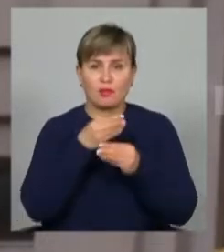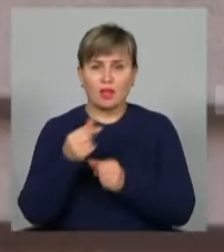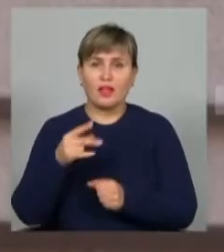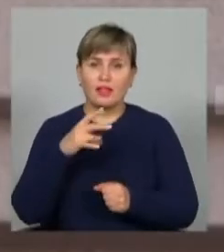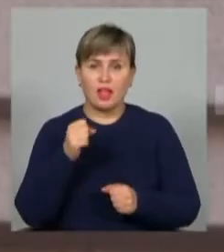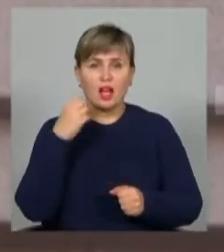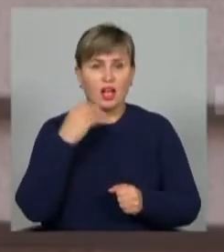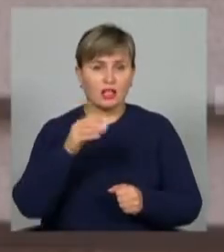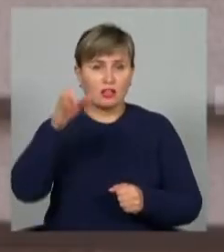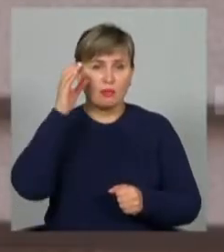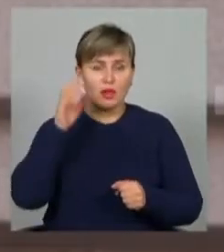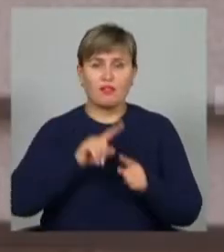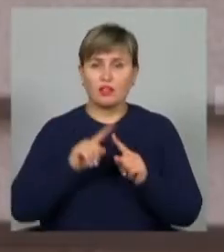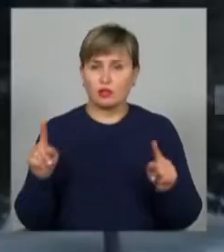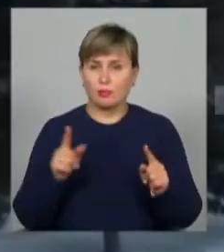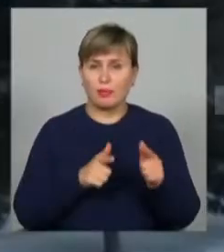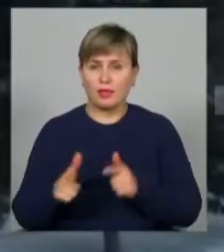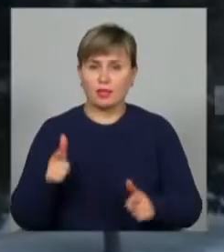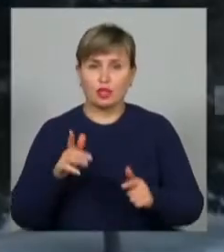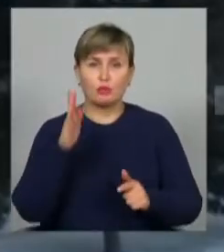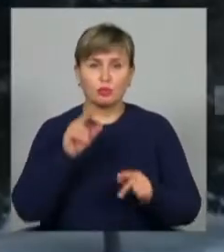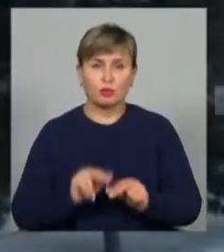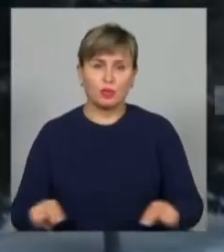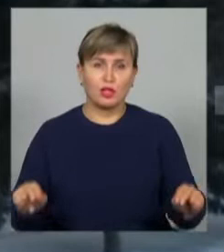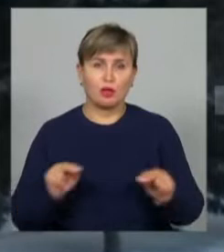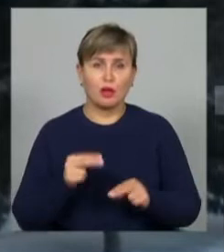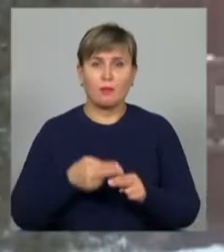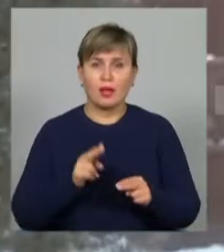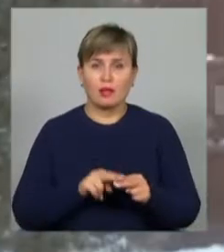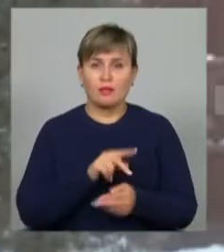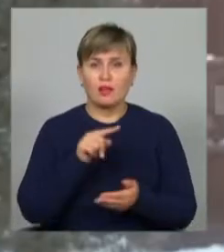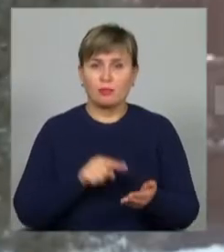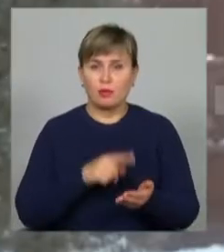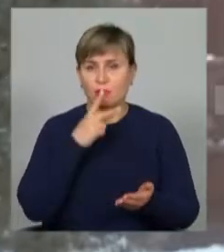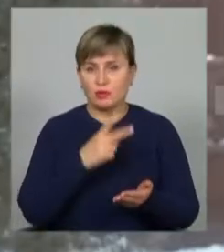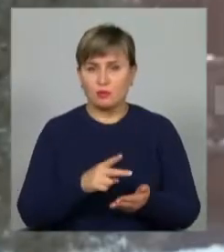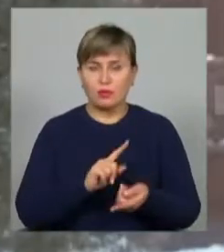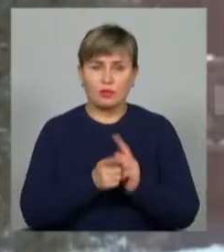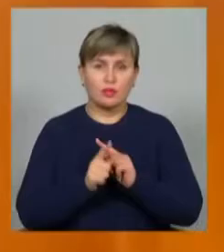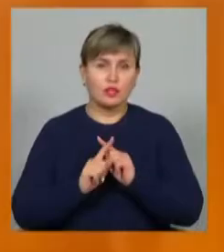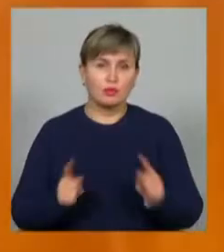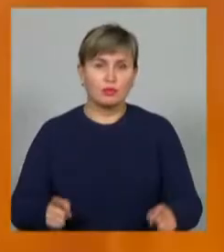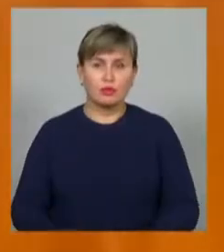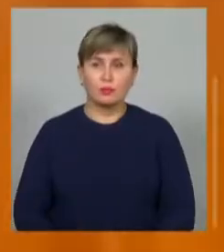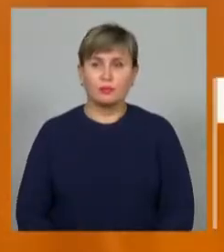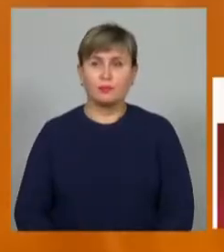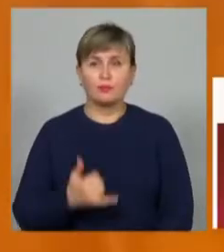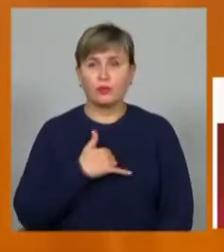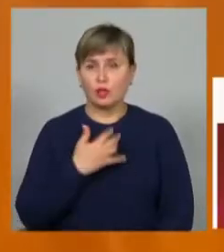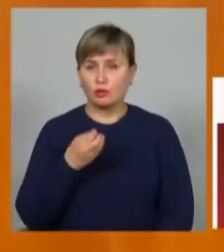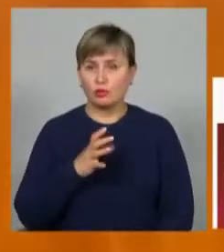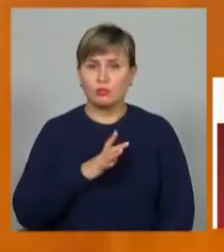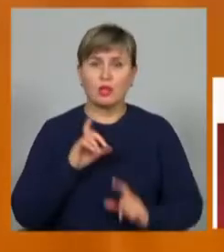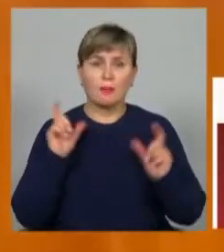качество образования, в особенности в подготовке будущих педагогов. Поэтому вопрос пересматриваться не будет. У нас еще была пандемия,